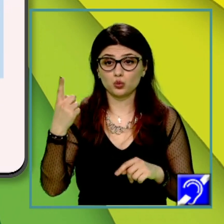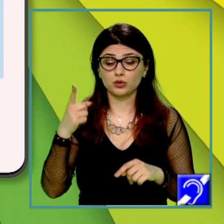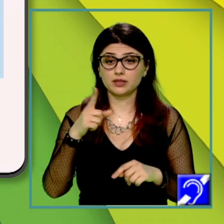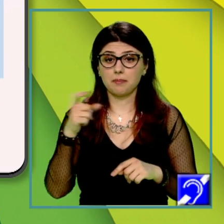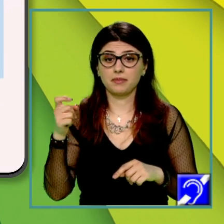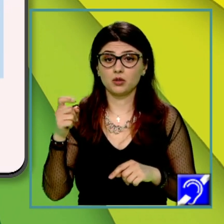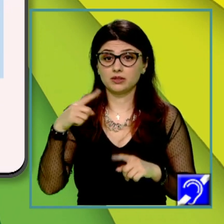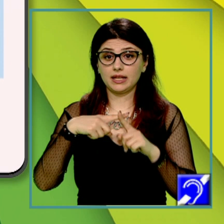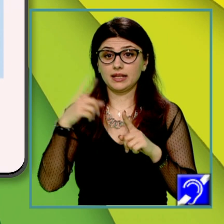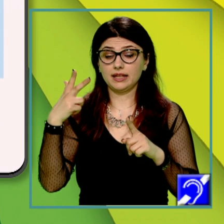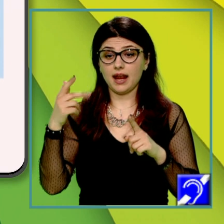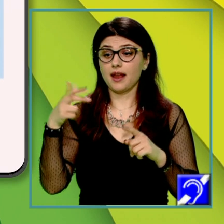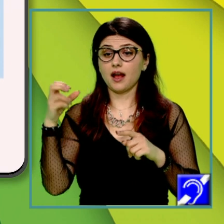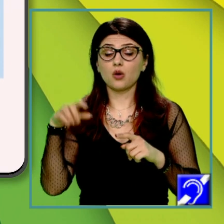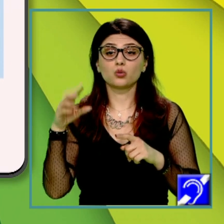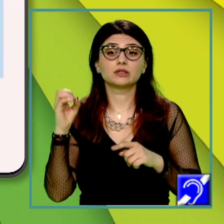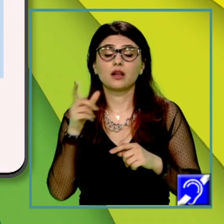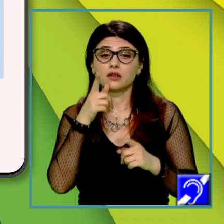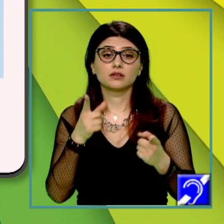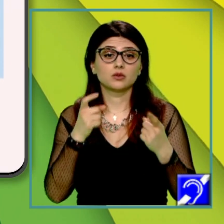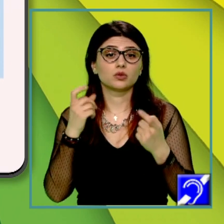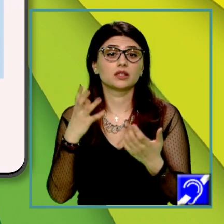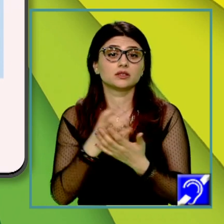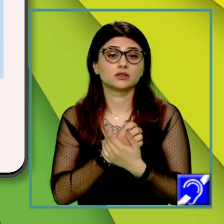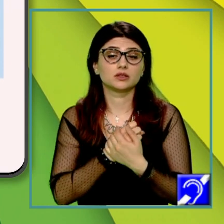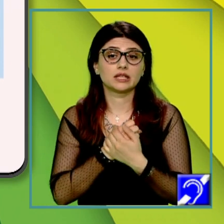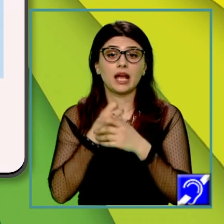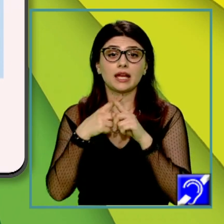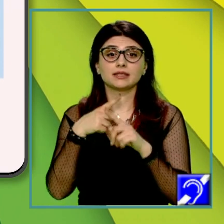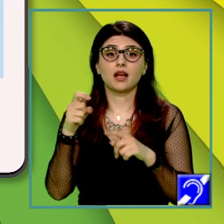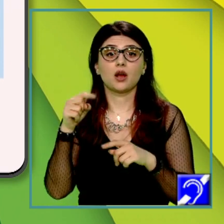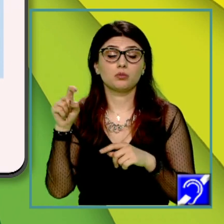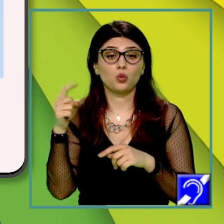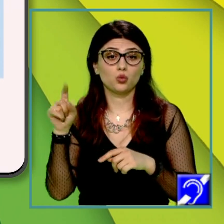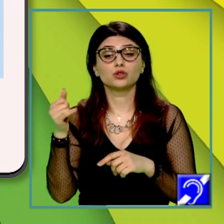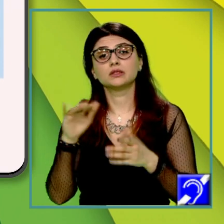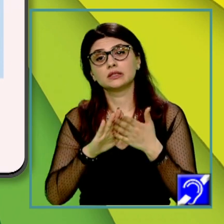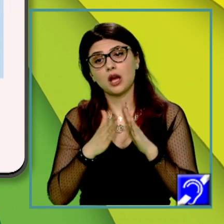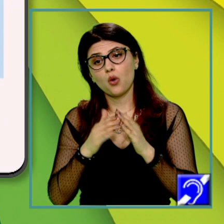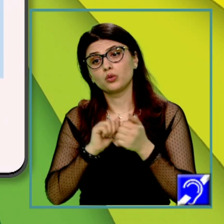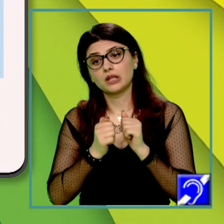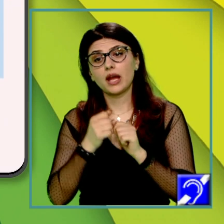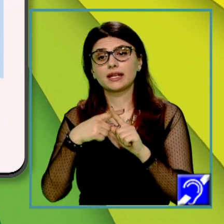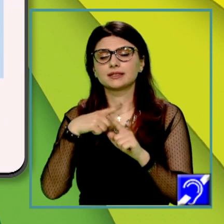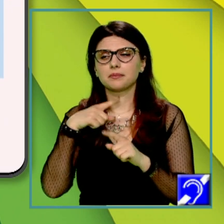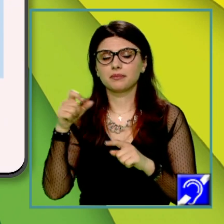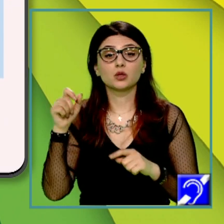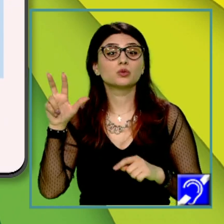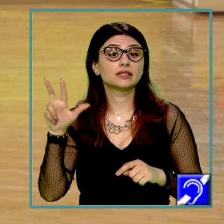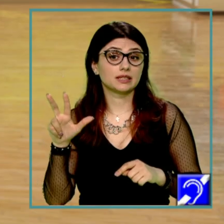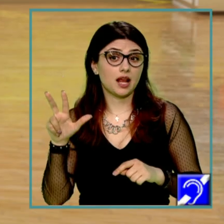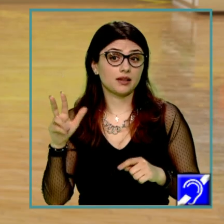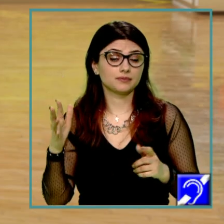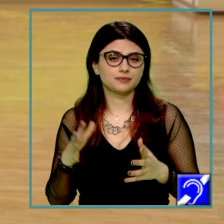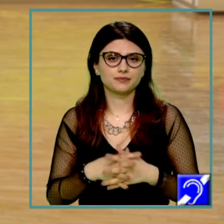minus 3 egal cu zero de unde se obține x egal cu minus 1 sau x egal cu 3